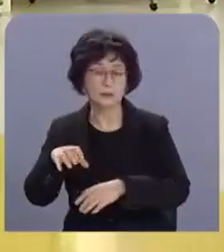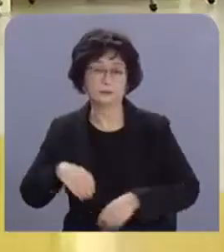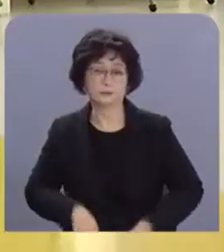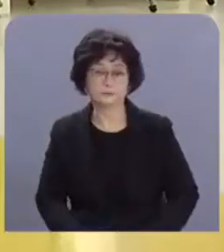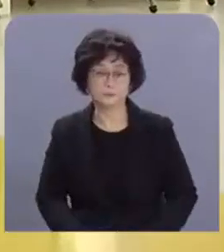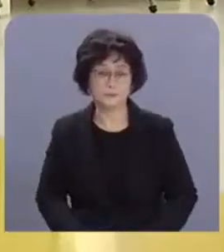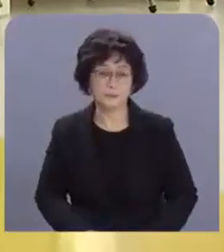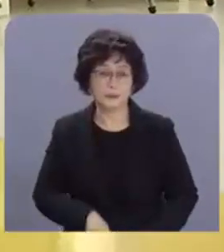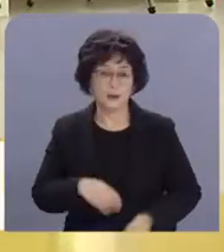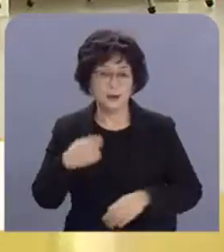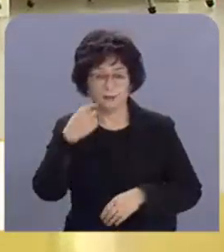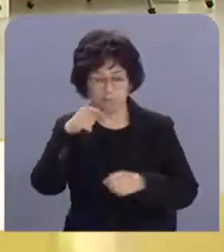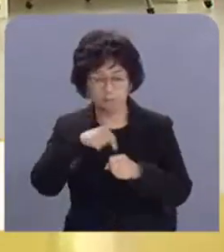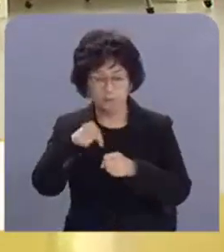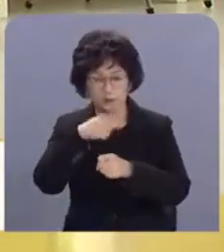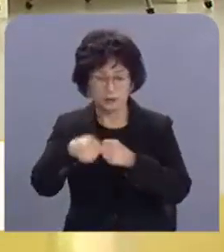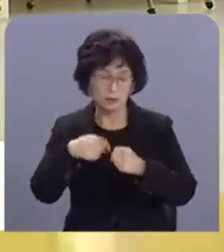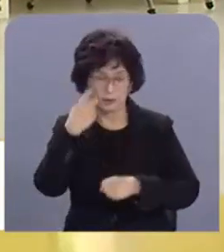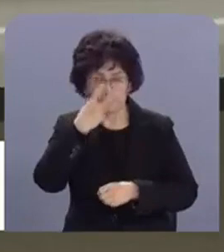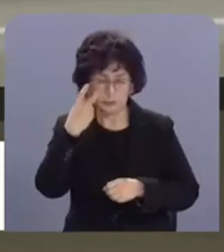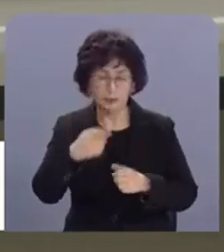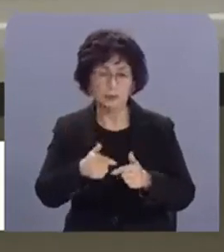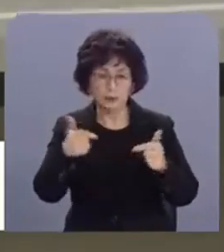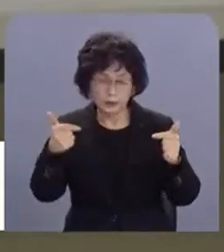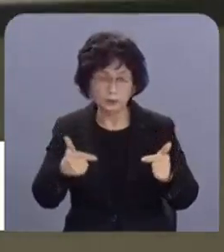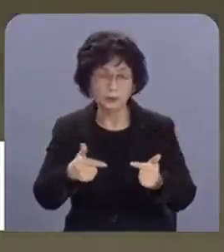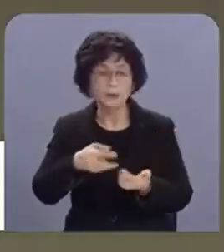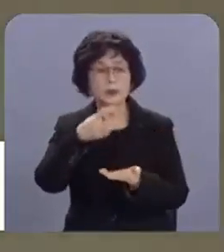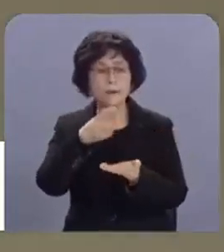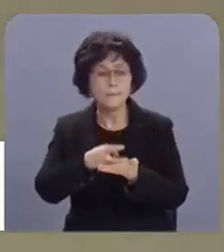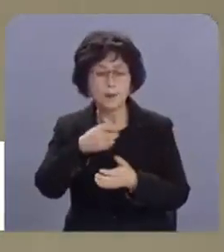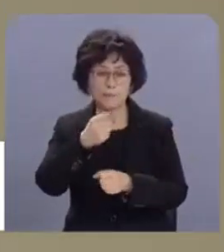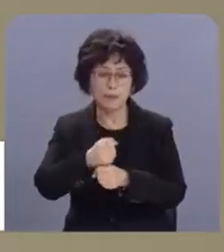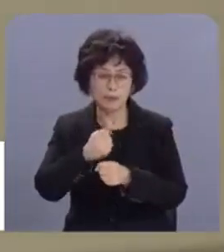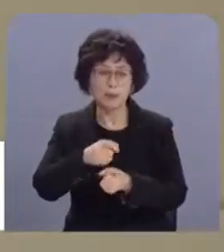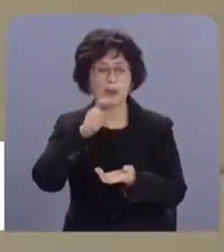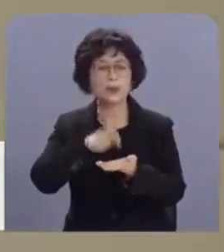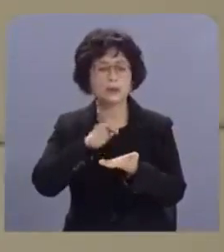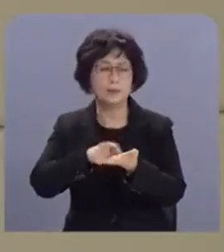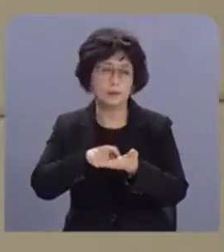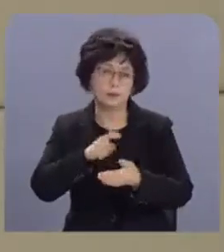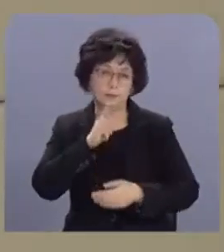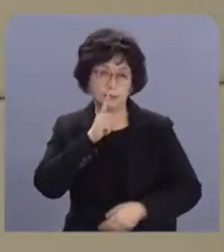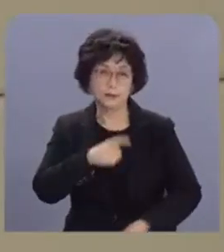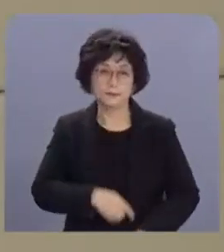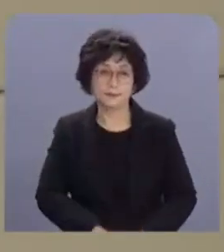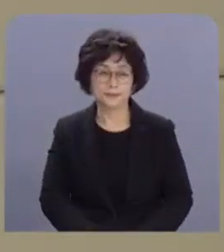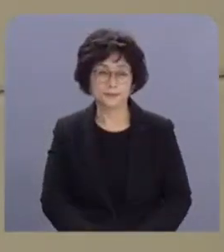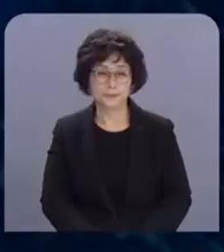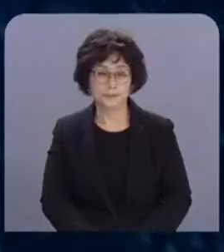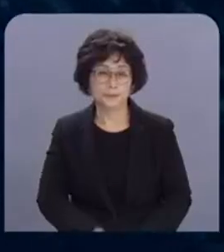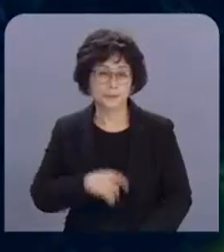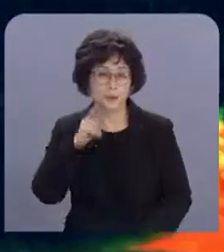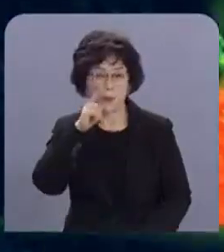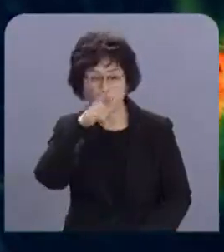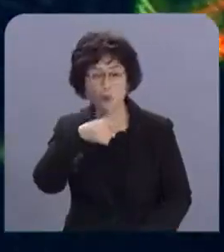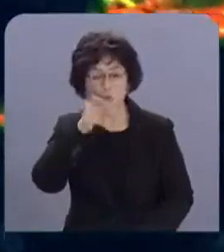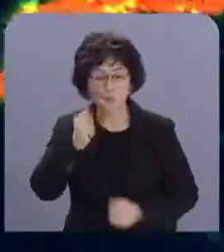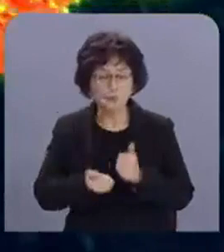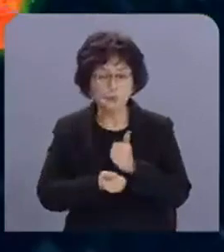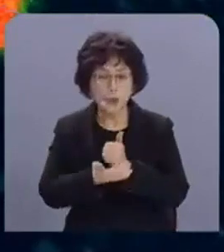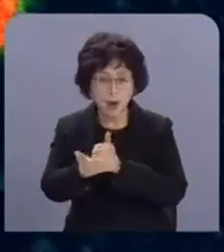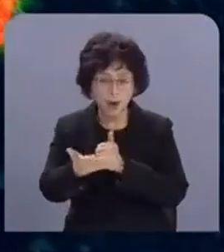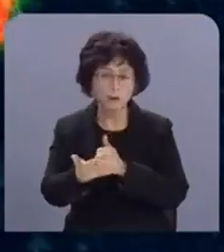방사는 검사도 늘려야 하지만 종합적인 대응 지침을 마련하는게 시급하다는 지적이 나옵니다 오염수 방류를 다루는